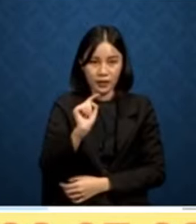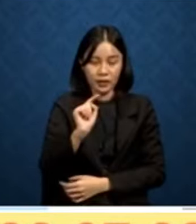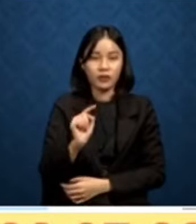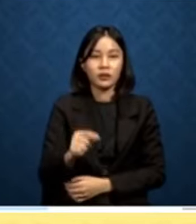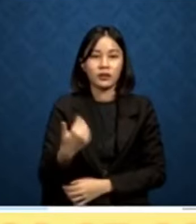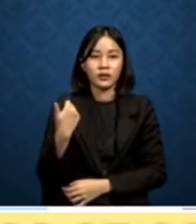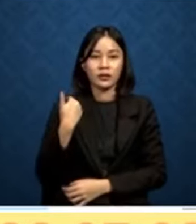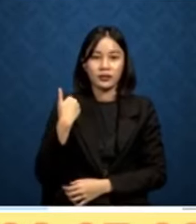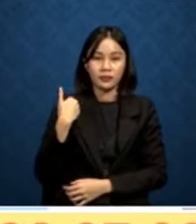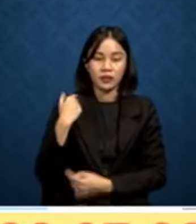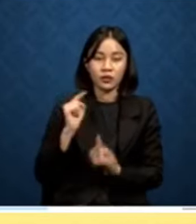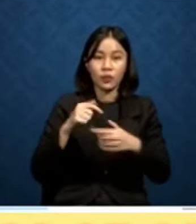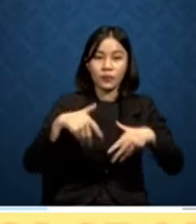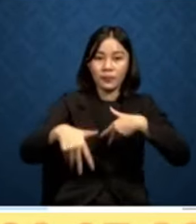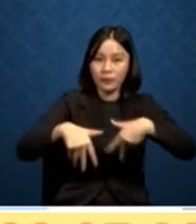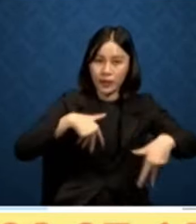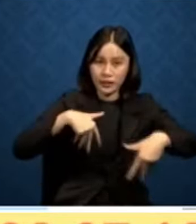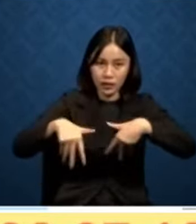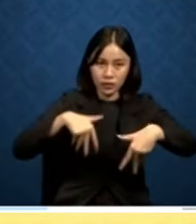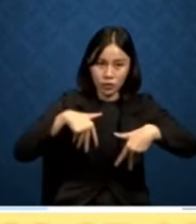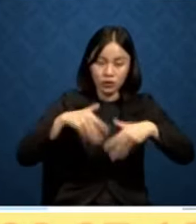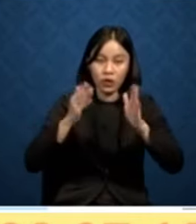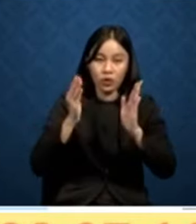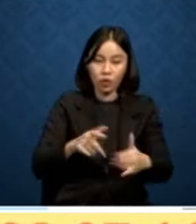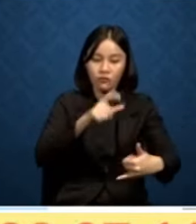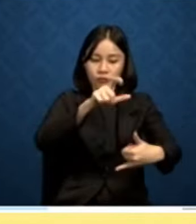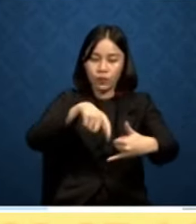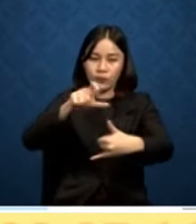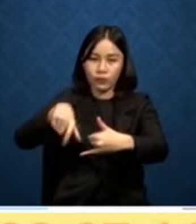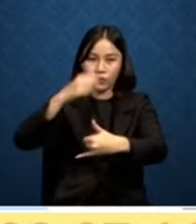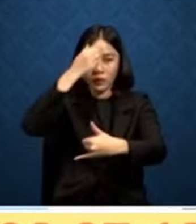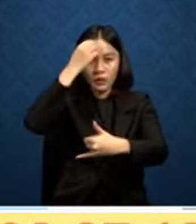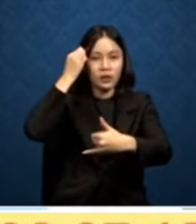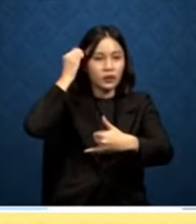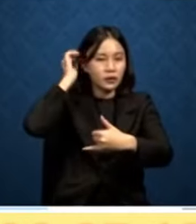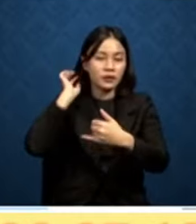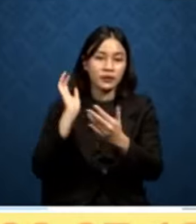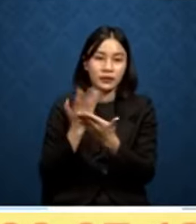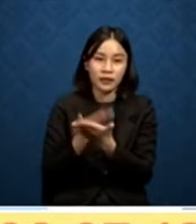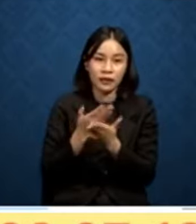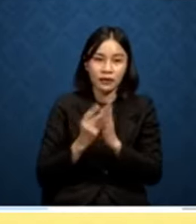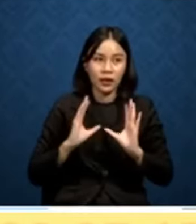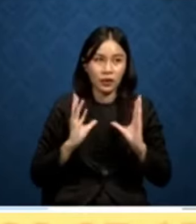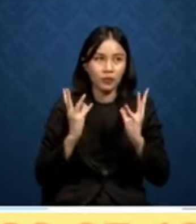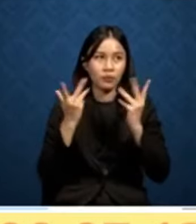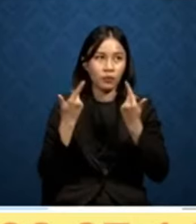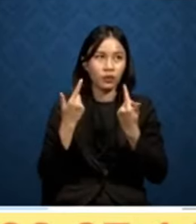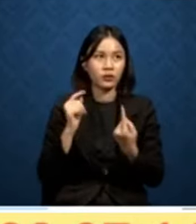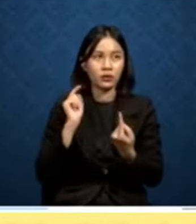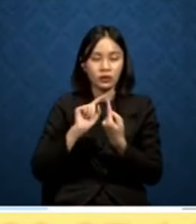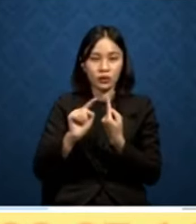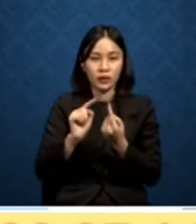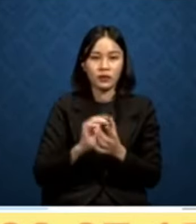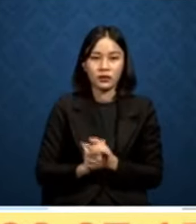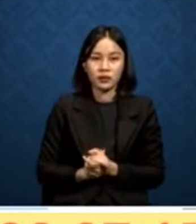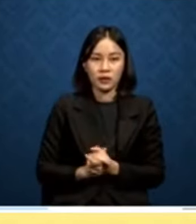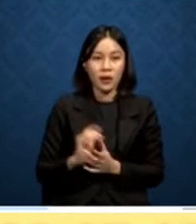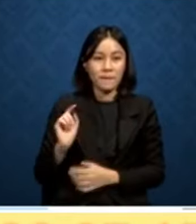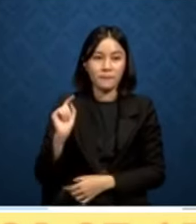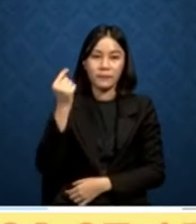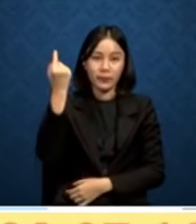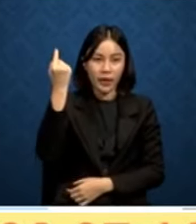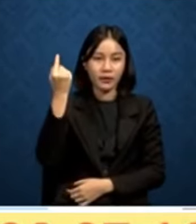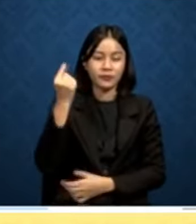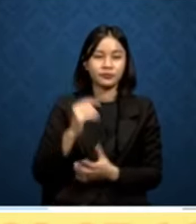ทidelityเกิดขึ้นเนี่คือประชาชนหลายคนนะฮะเขาหมดเนอหมดตัวอย่างแแนใกลนีแ่สุดเนี่